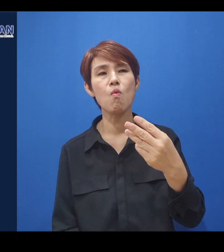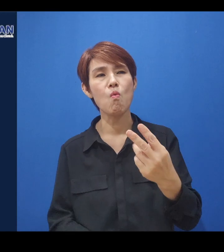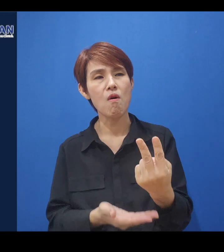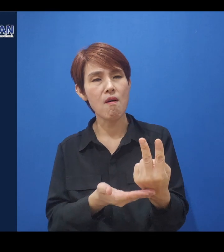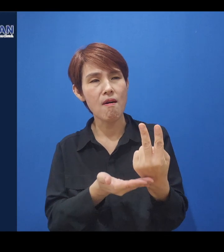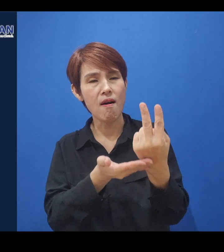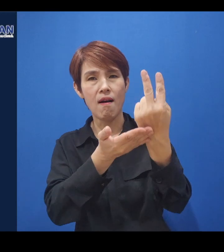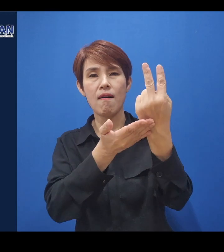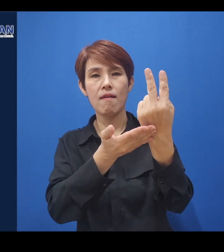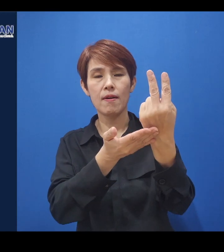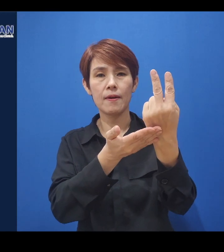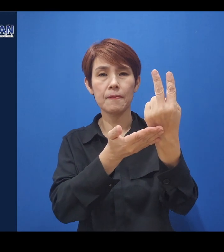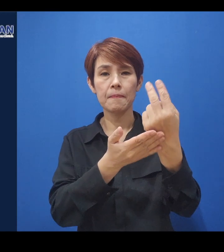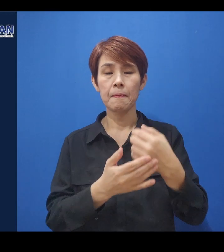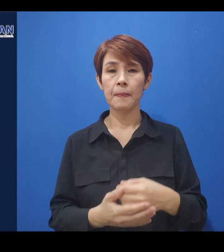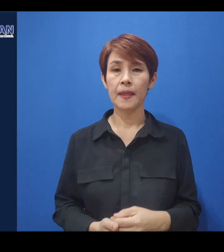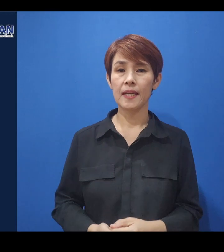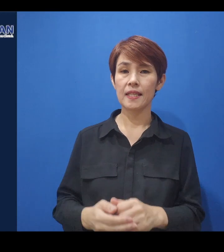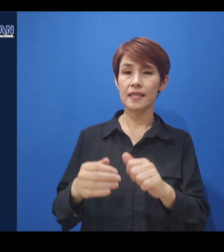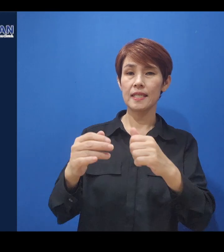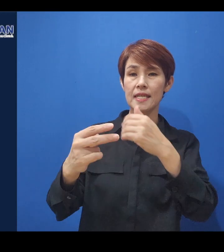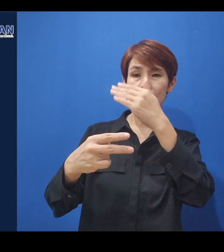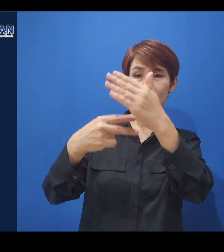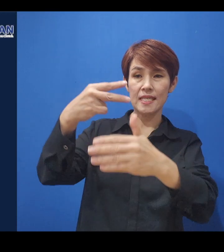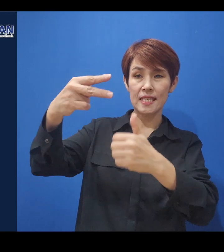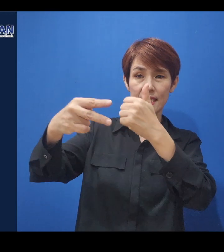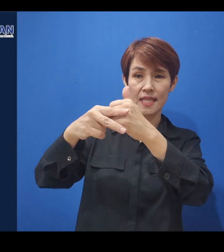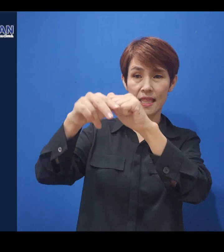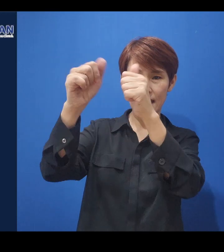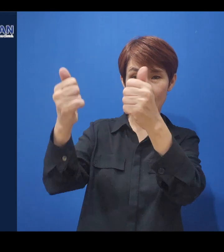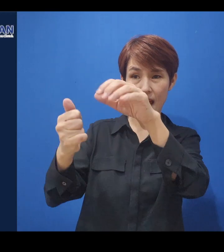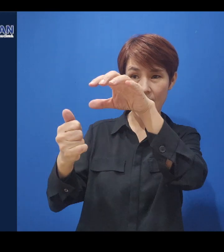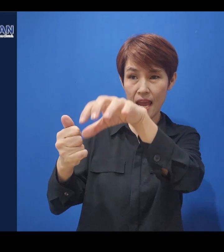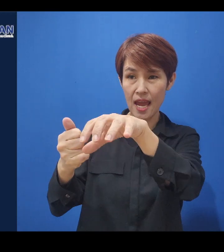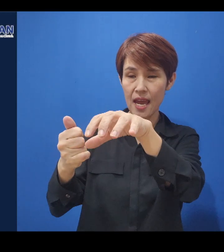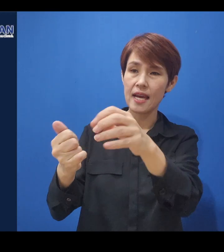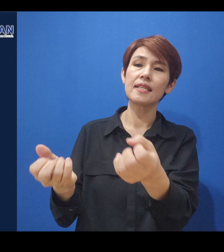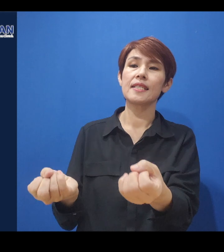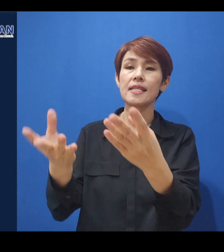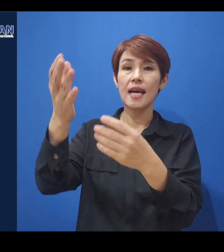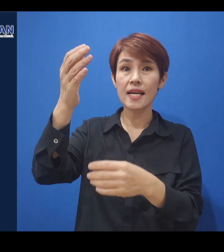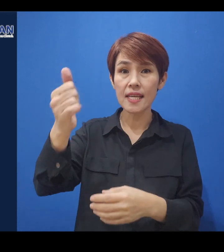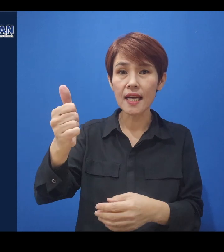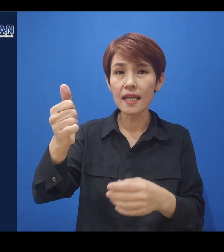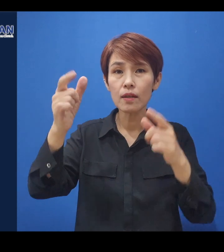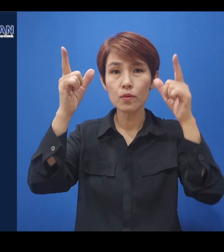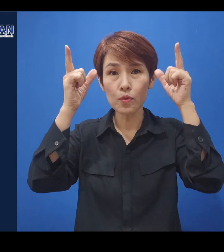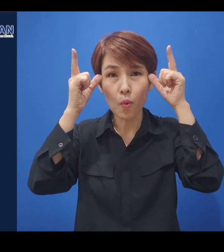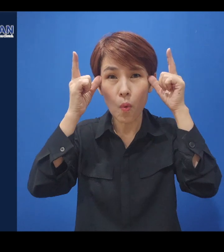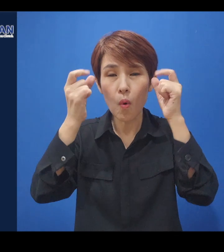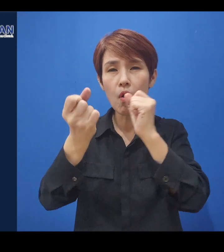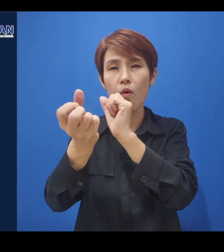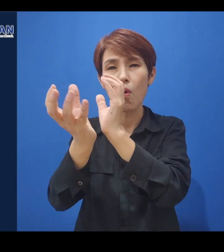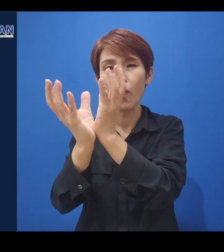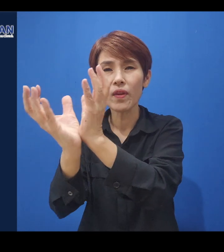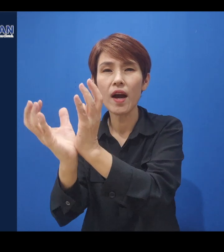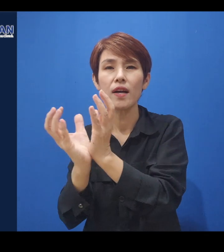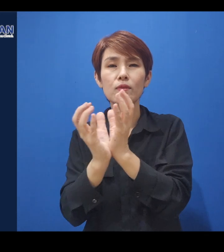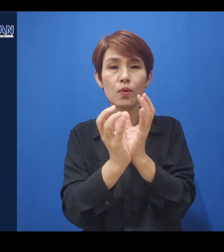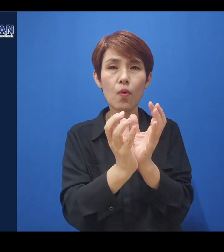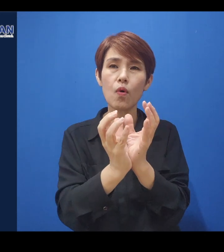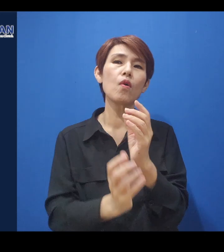시외에 있는 제우스 신당의 제사장이 소와 화환들을 가지고 대문 앞에 와서 무리와